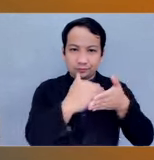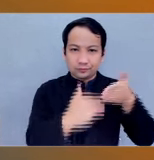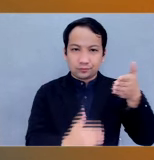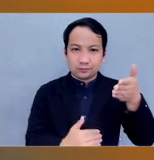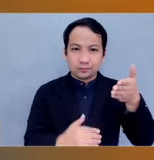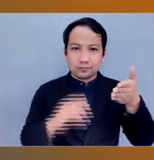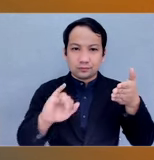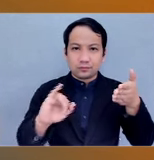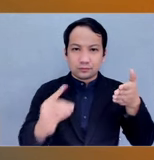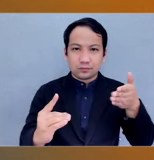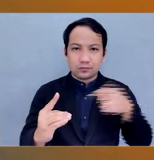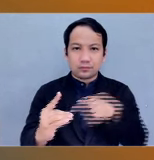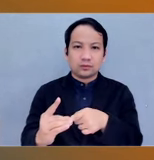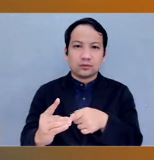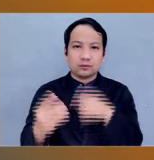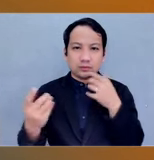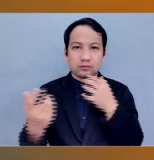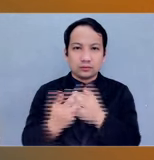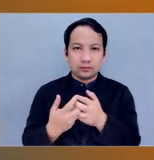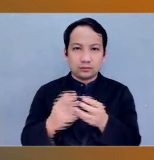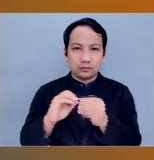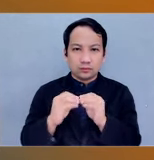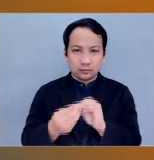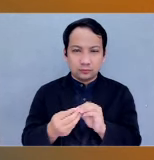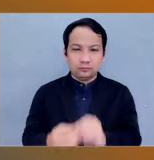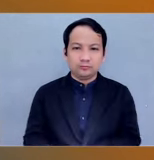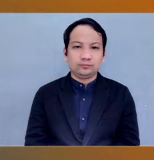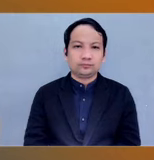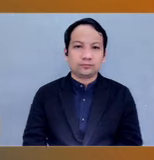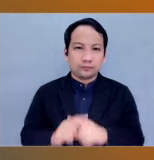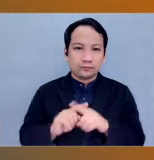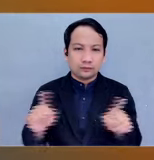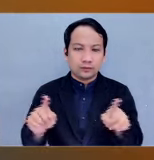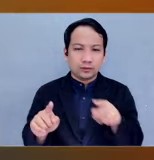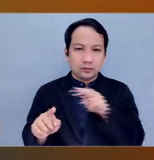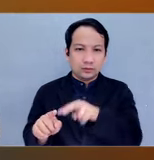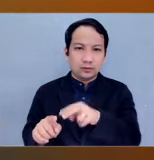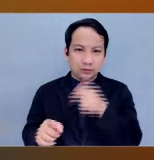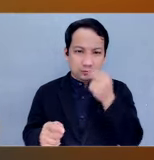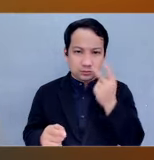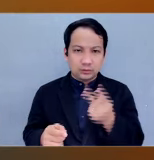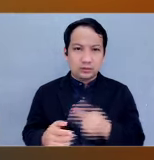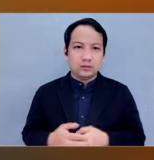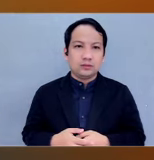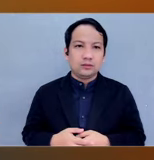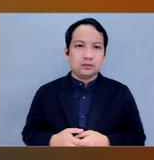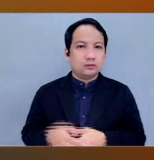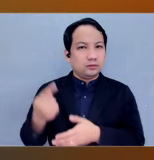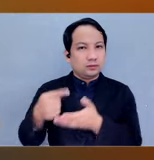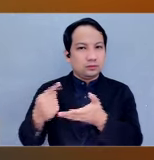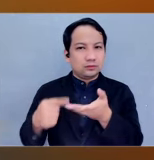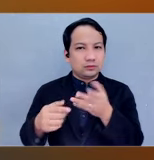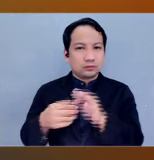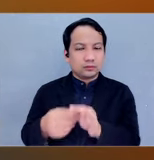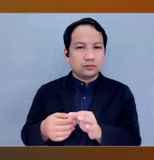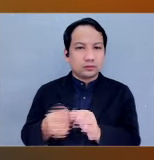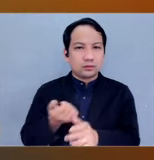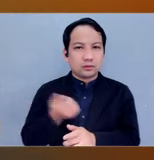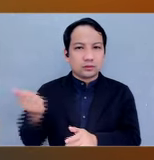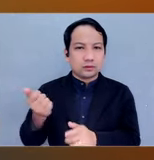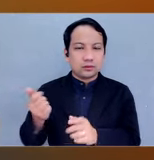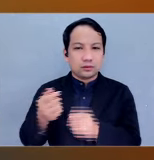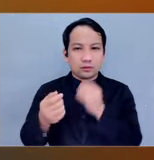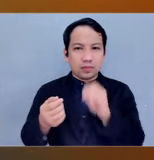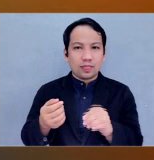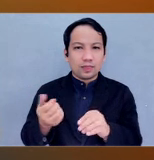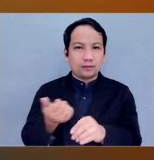Garcia at tugma rin ang roll number. Pero may natuklasan ang biktima. Pinacheck ko na po siya sa ibang abogado. Nagpa-second opinion